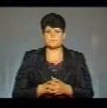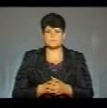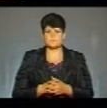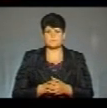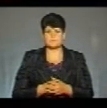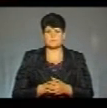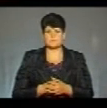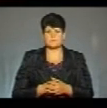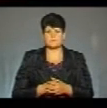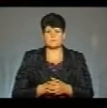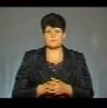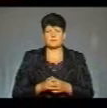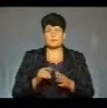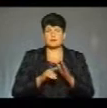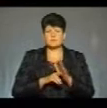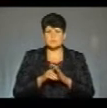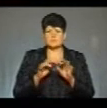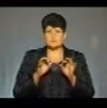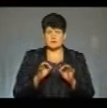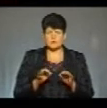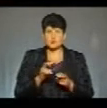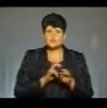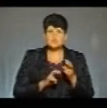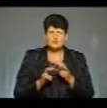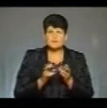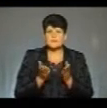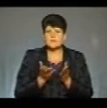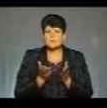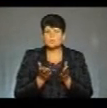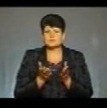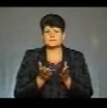Ми починаємо, як справжні палеонтологи, шукати якусь